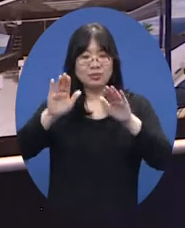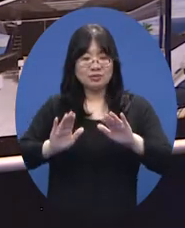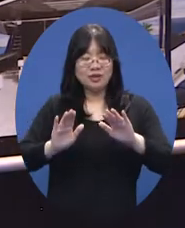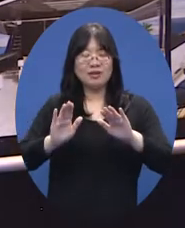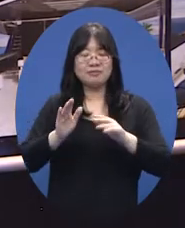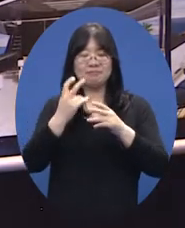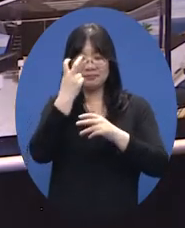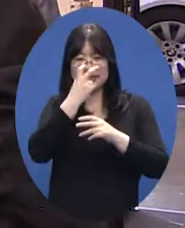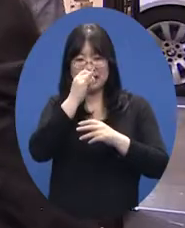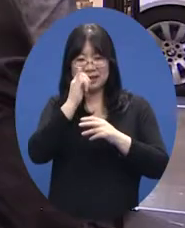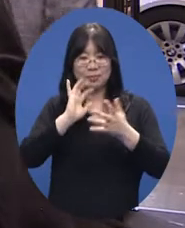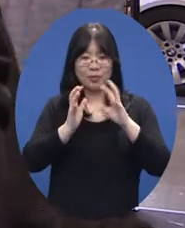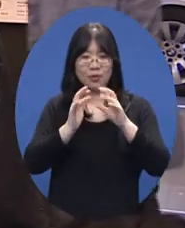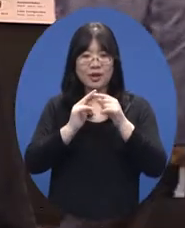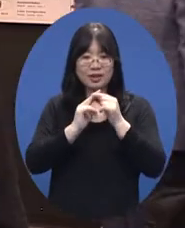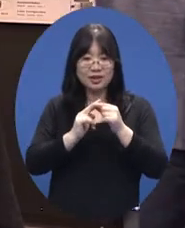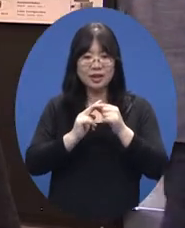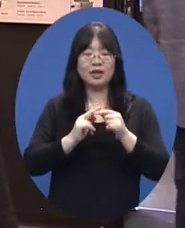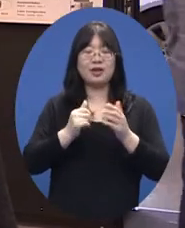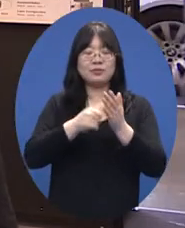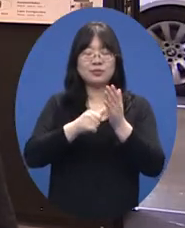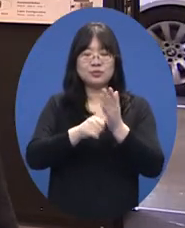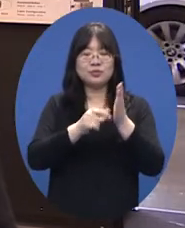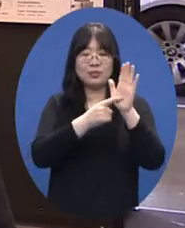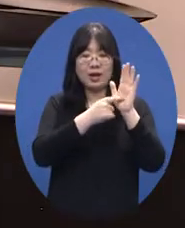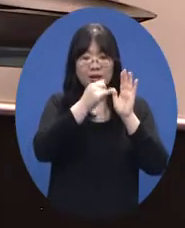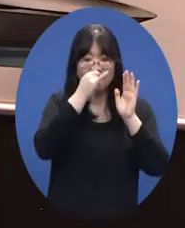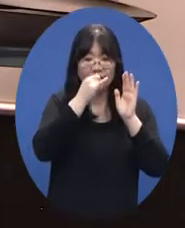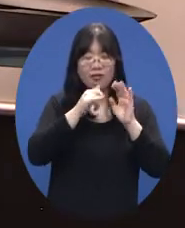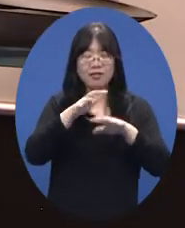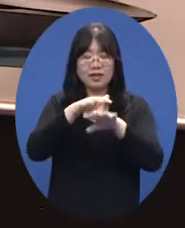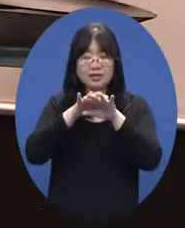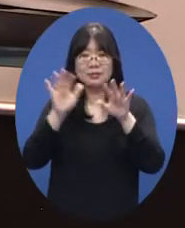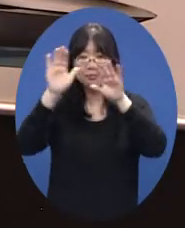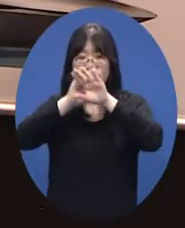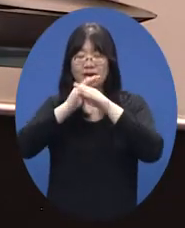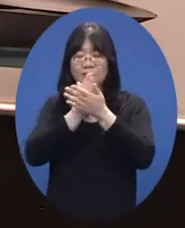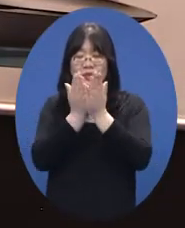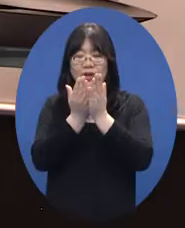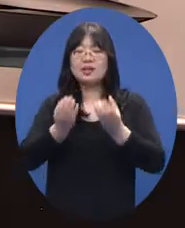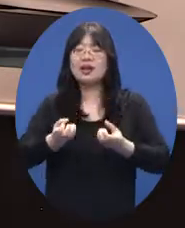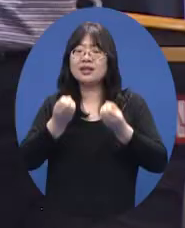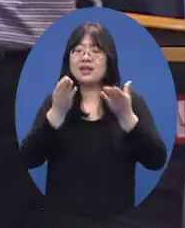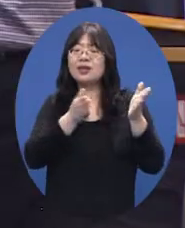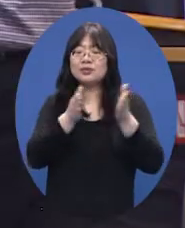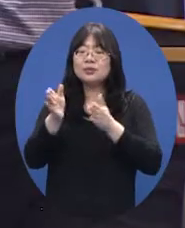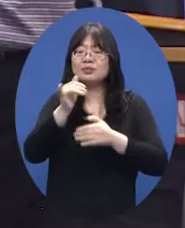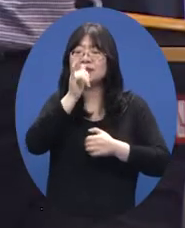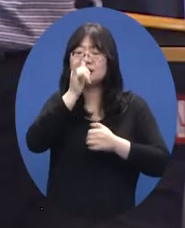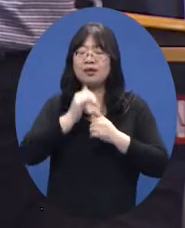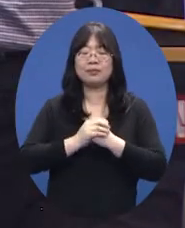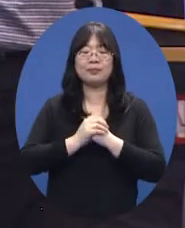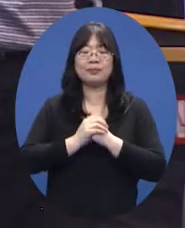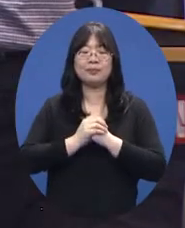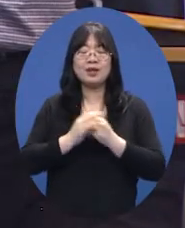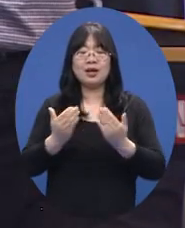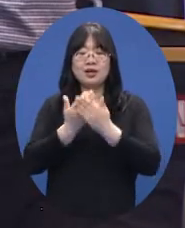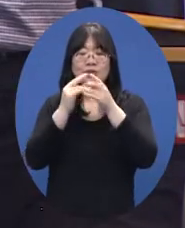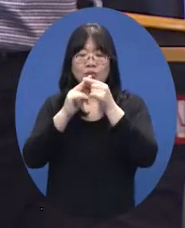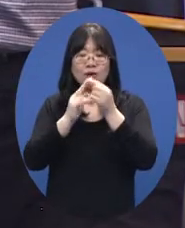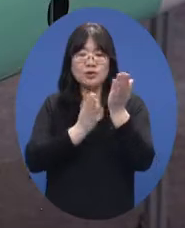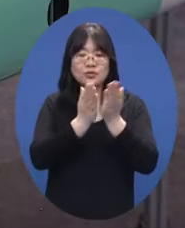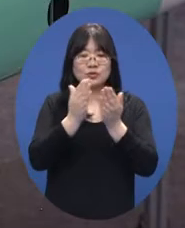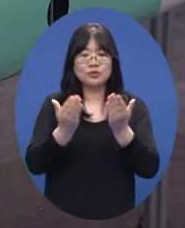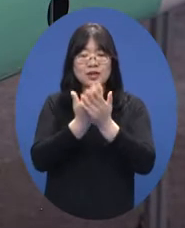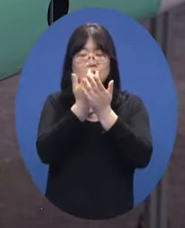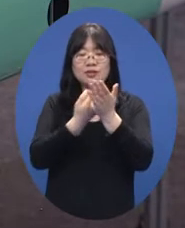포럼과 요트 디자인 공모 작품 전시, 네트워킹의 밤등 다양한 행사가 마련됐습니다. 해양 레저 산업의 발전과 수출